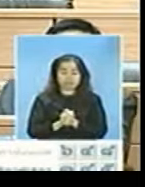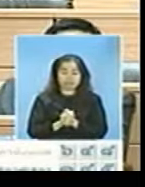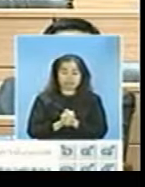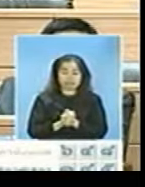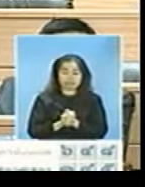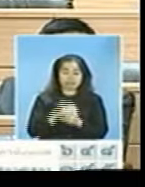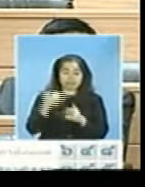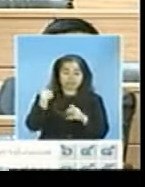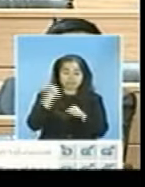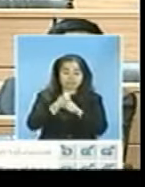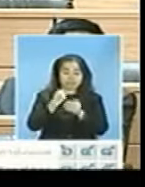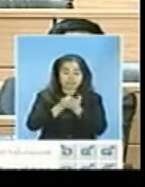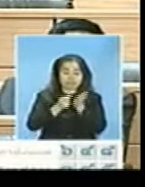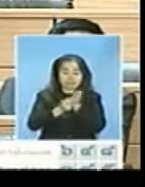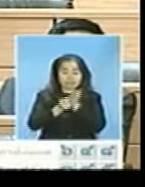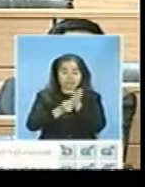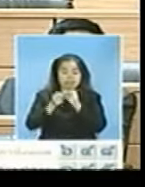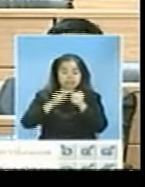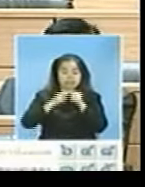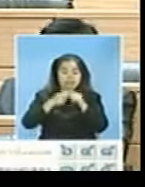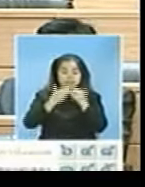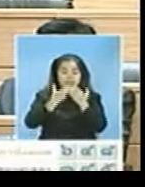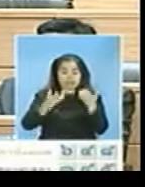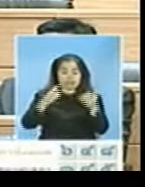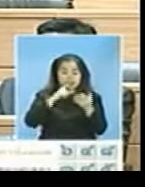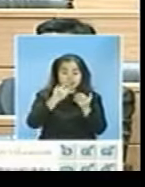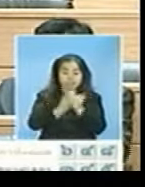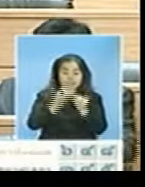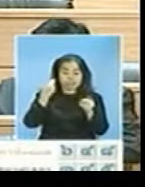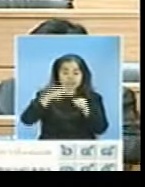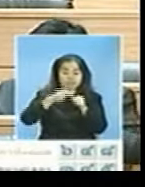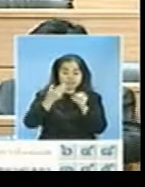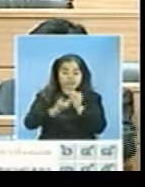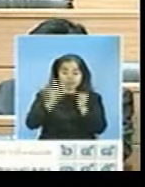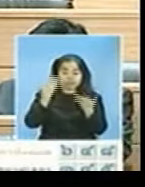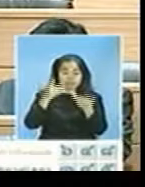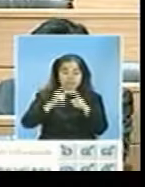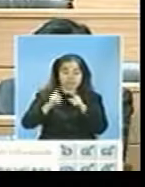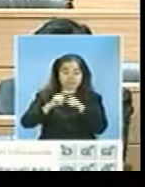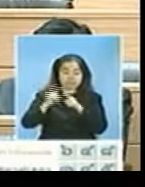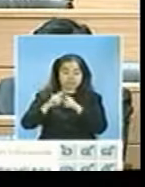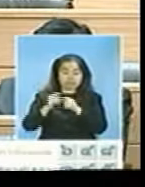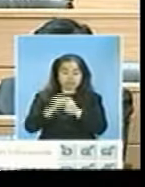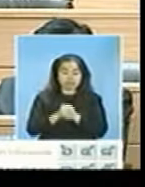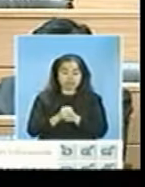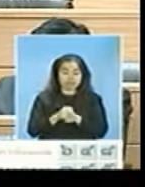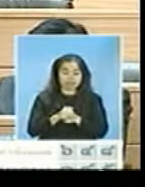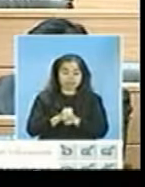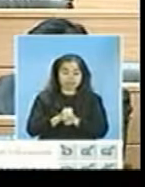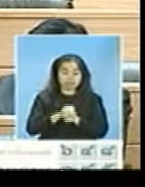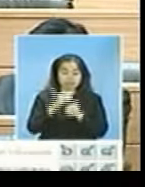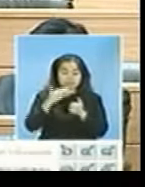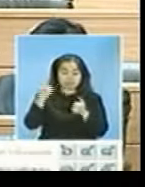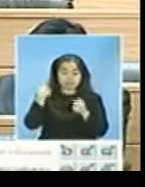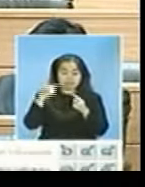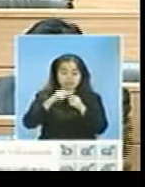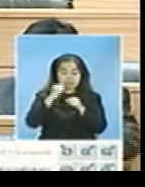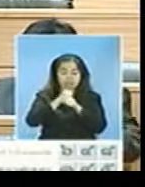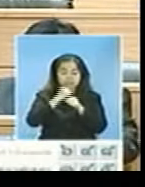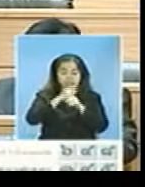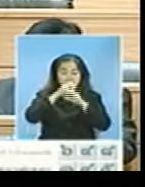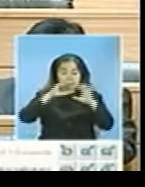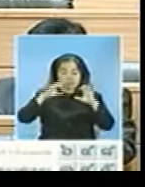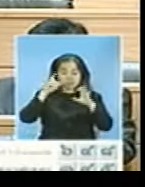ก็จะเข้ามาแก้ปัญหานะครับไม่ว่าปัญหาของแพงน้ำมันแพงสินค้าแพงหรือราคาพืชผลเกษตรตกต่ำถ้าให้ข้าราชการได้เข้